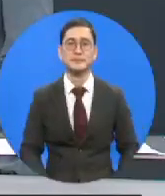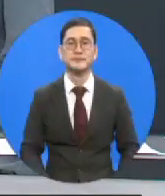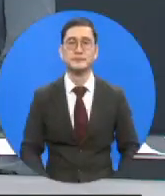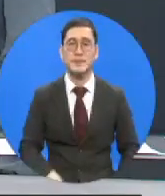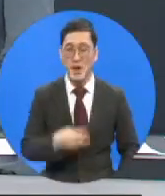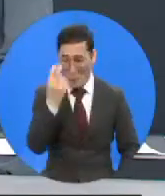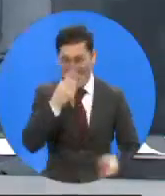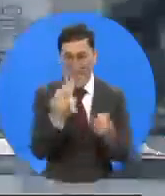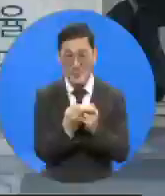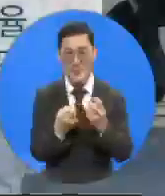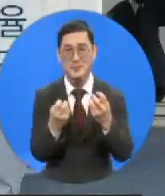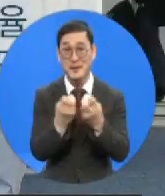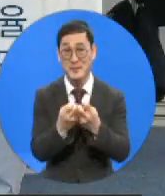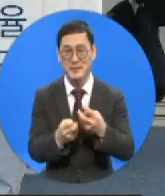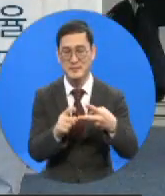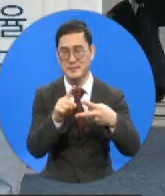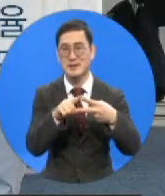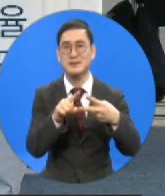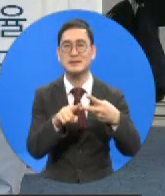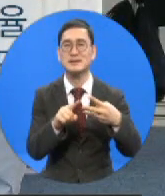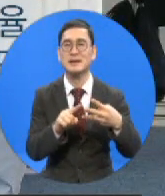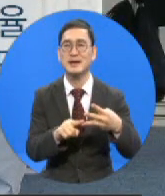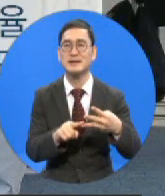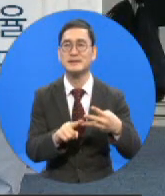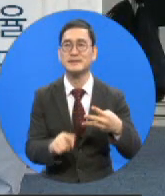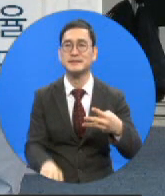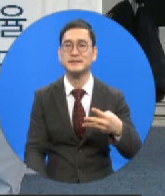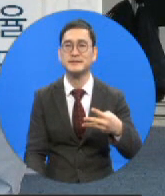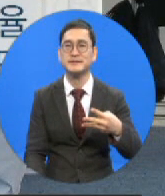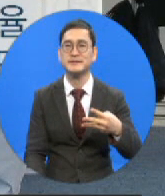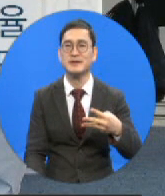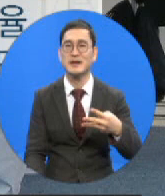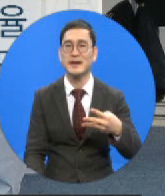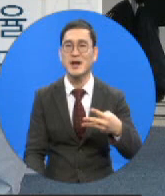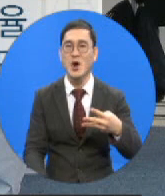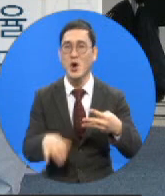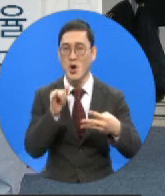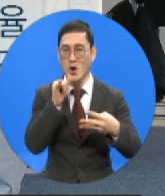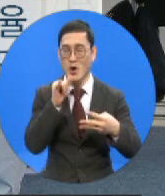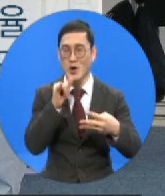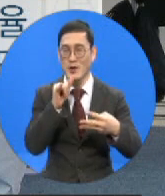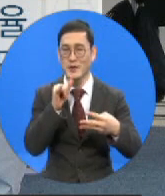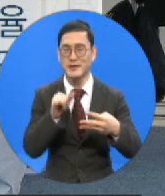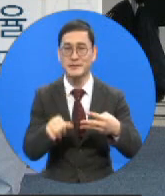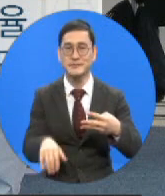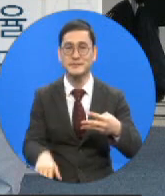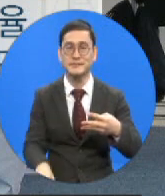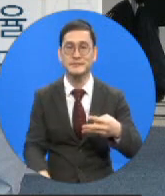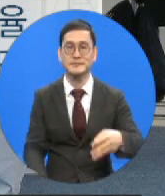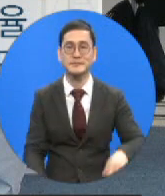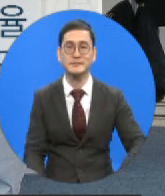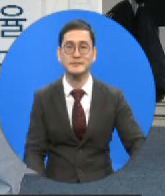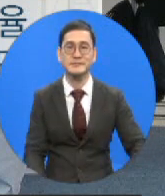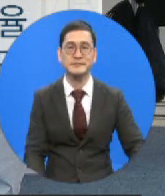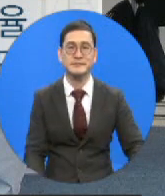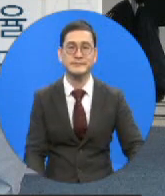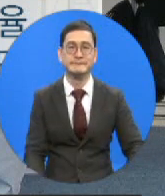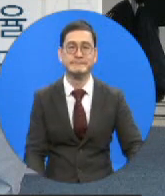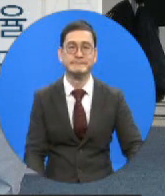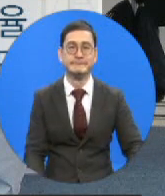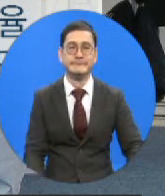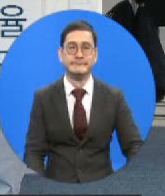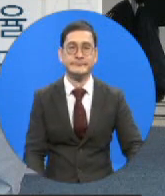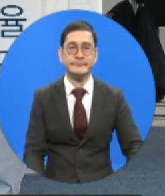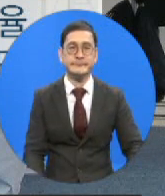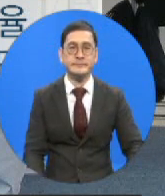이뤄집니다. 그런데 하나 좀 걱정되는 거가 있어요, 교수님. 이게 위 어떤 음성률, 양성을 음성으로 판단하는 확률이